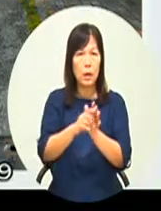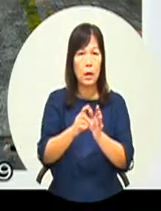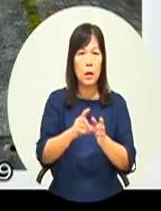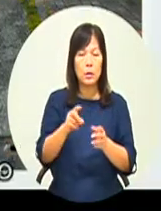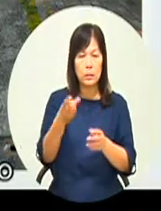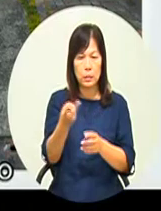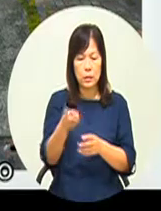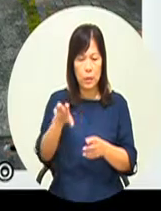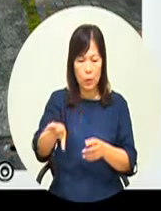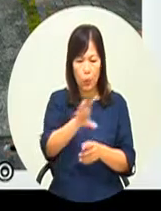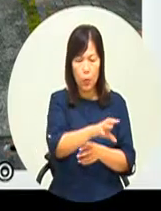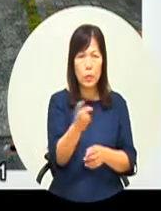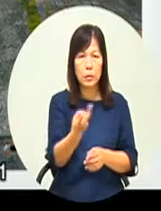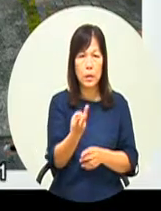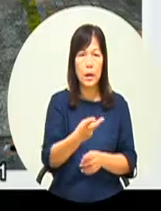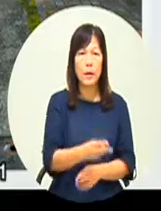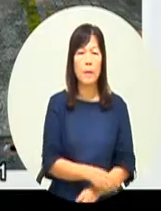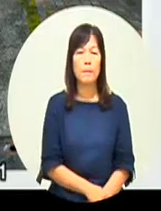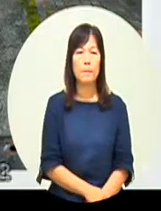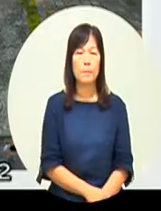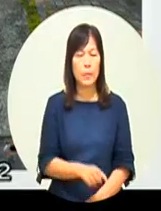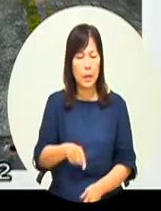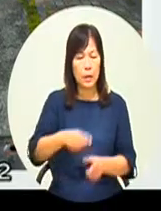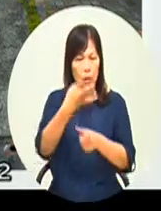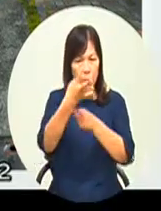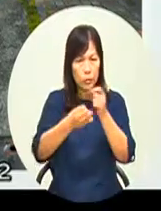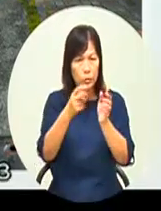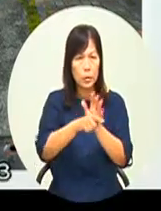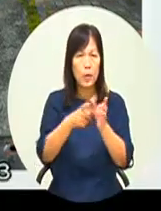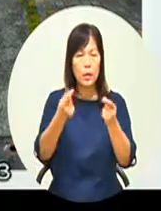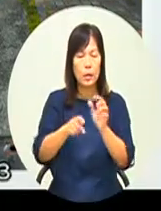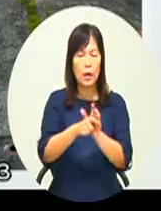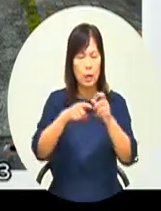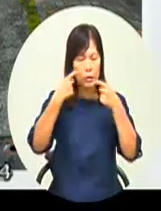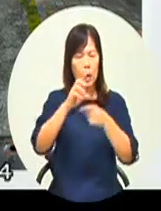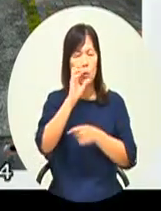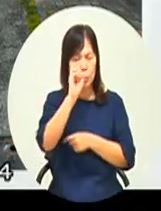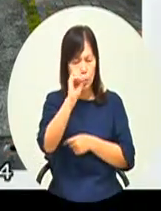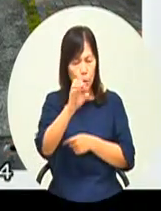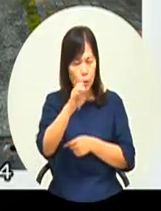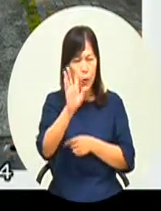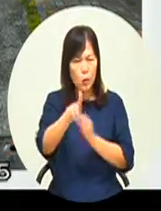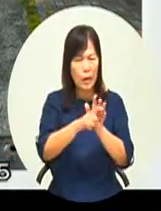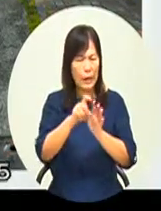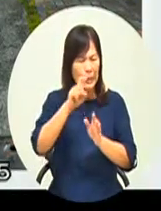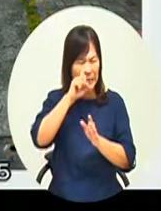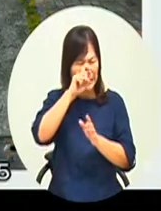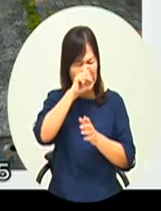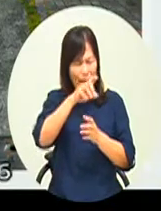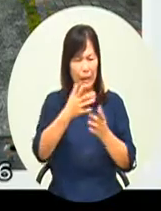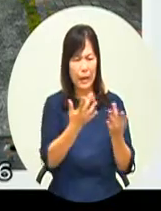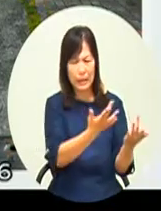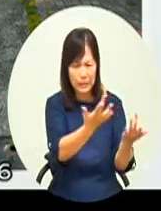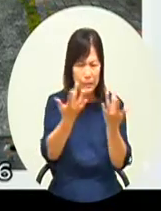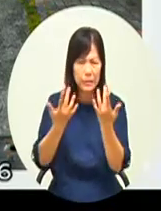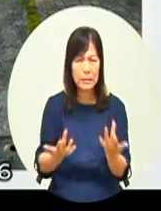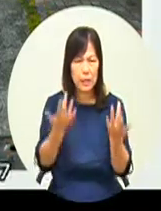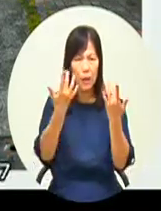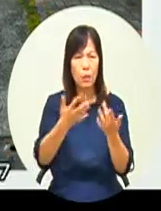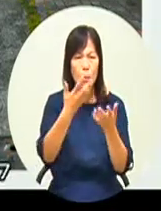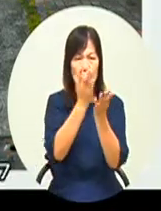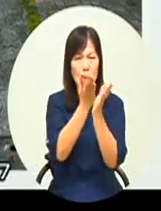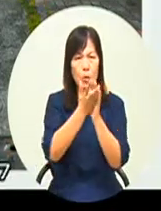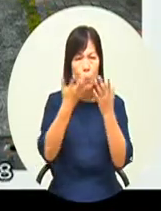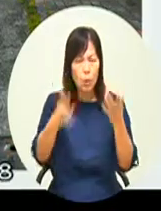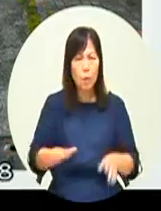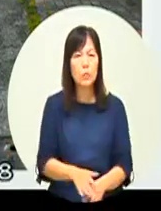车场从这几年来常常也是在反映它的一个脏乱问题，杂草啦、脏乱啦，还有